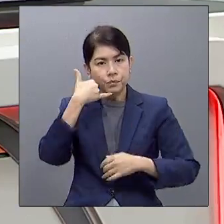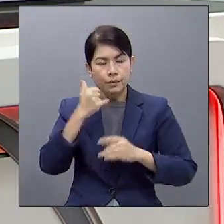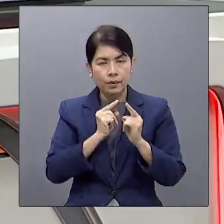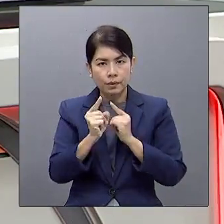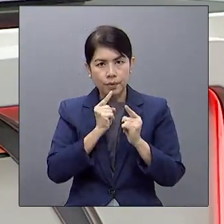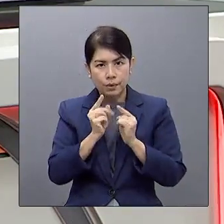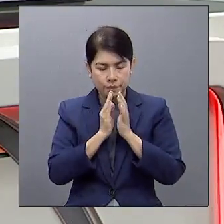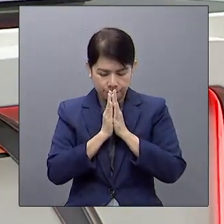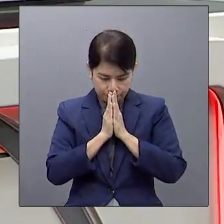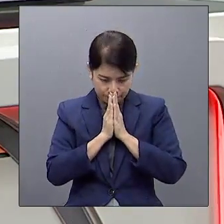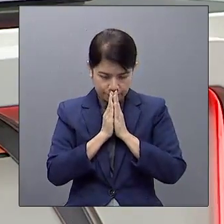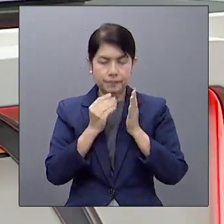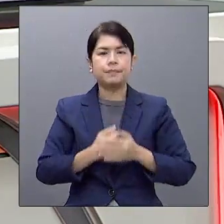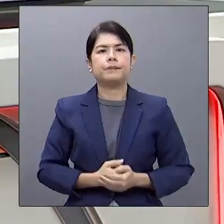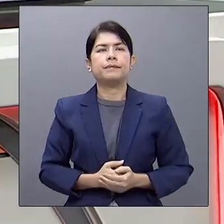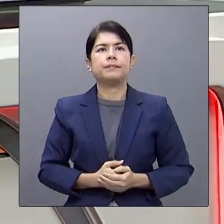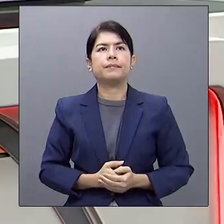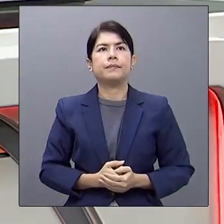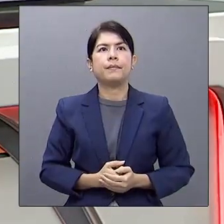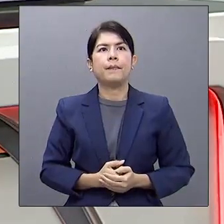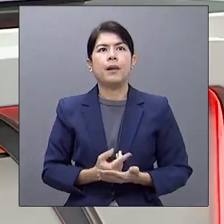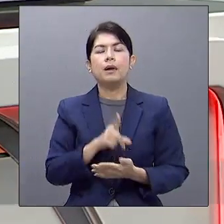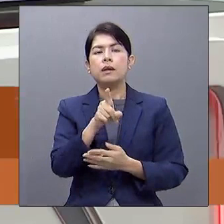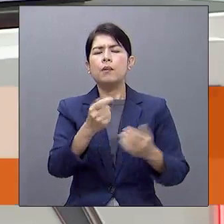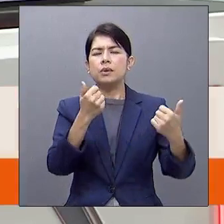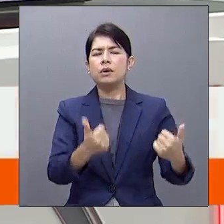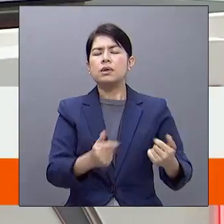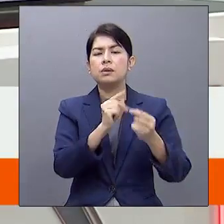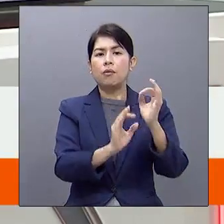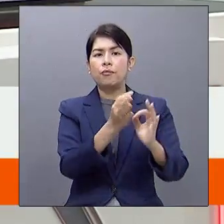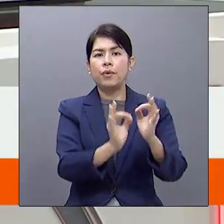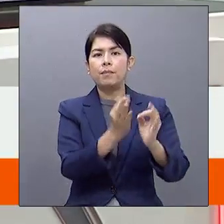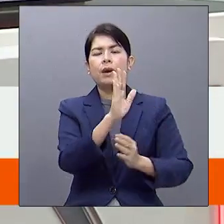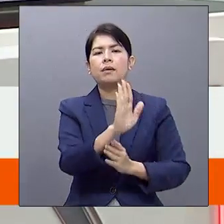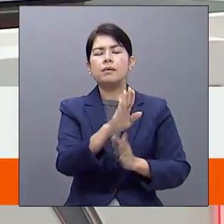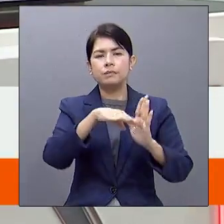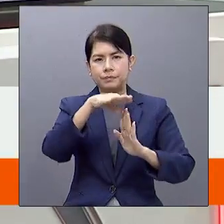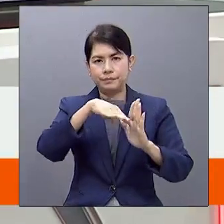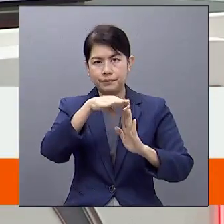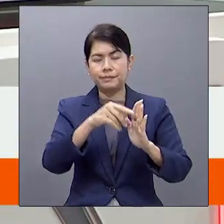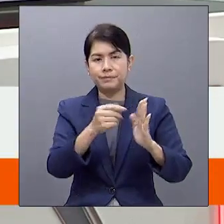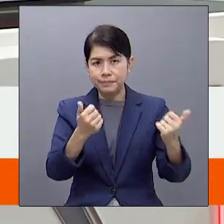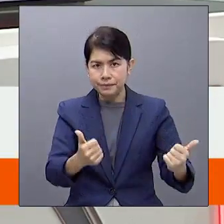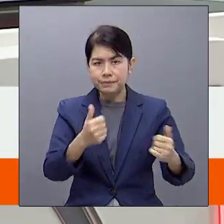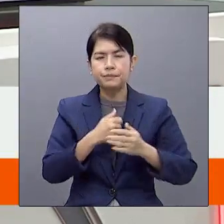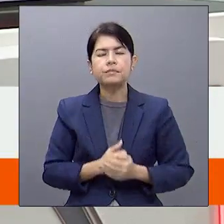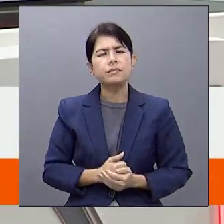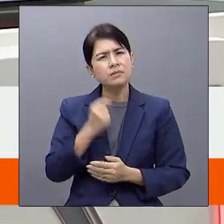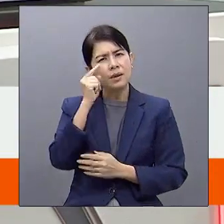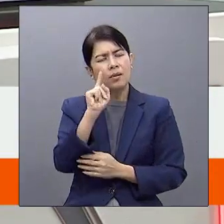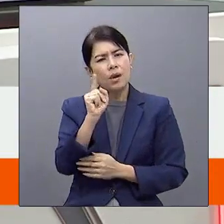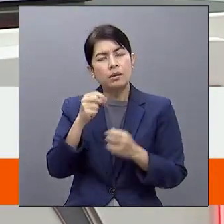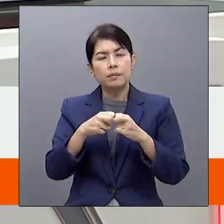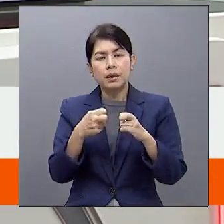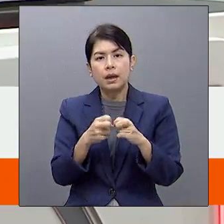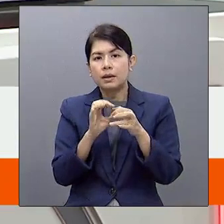สวัสดีครับทั้งสองท่านครับ ค่ะคุณบรรณรสคะตอนนี้ไฟที่ยังคงเกิดขึ้นสำหรับพื้นที่ภาคเหนือนะคะมองว่าน่าจะเกิดจากปัจจัย